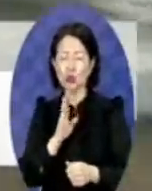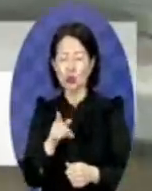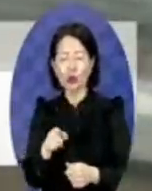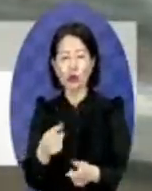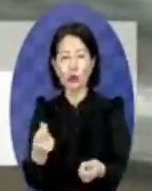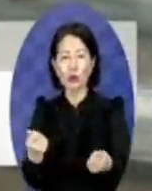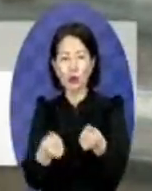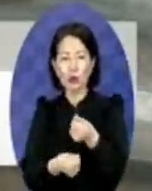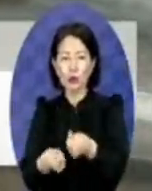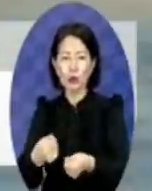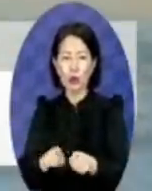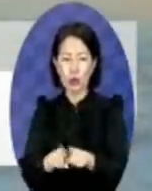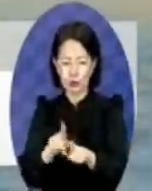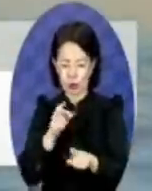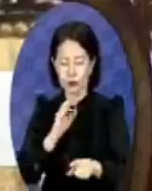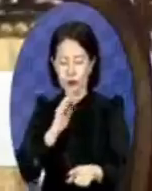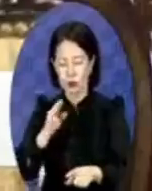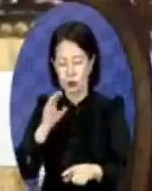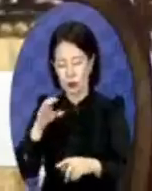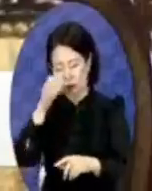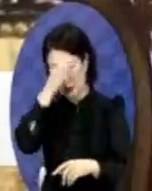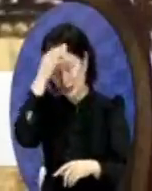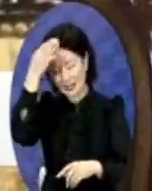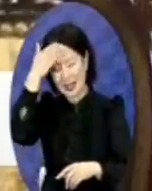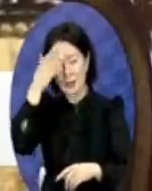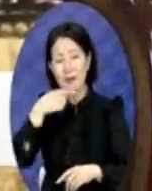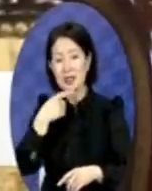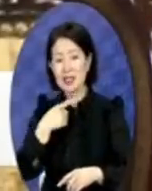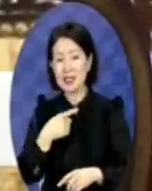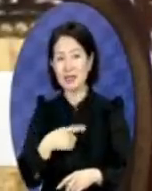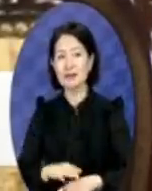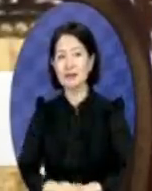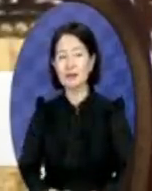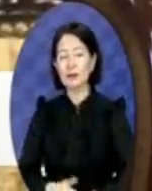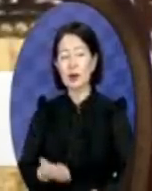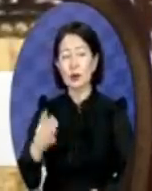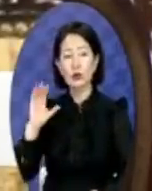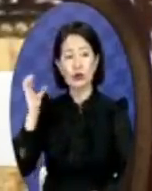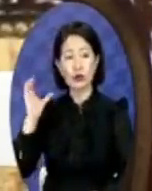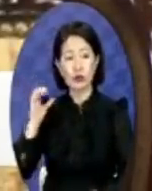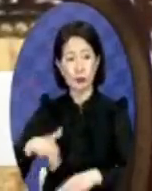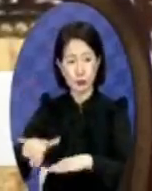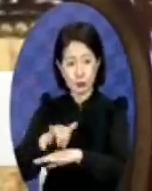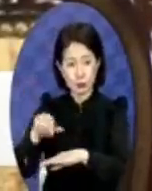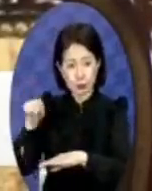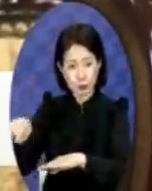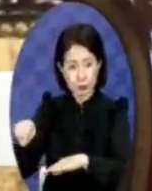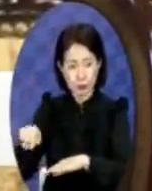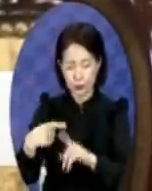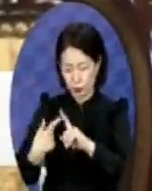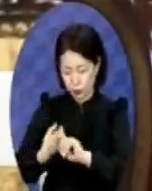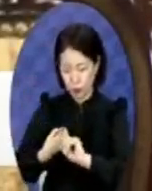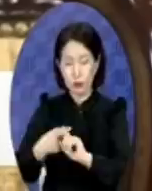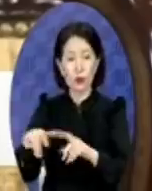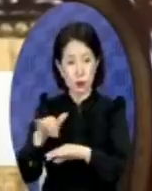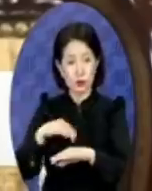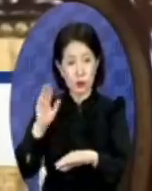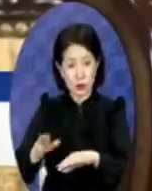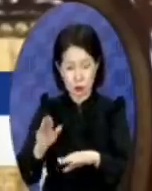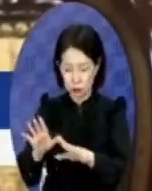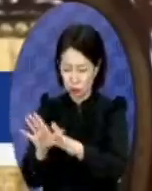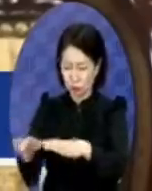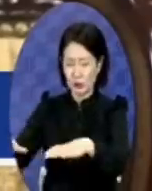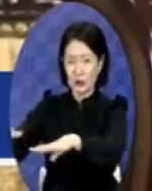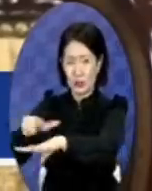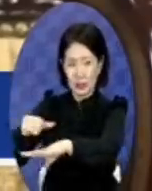гэдэг ийм зарчмыг Трамп тавьж байгаа юм аа. Өмнөд Солонгос улс холбоотны хувьд мөн бүс нутгийн инх